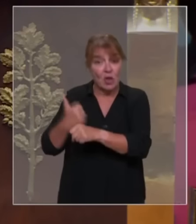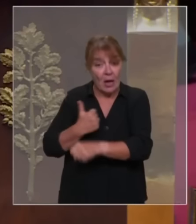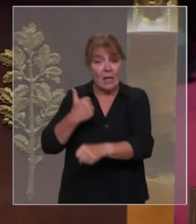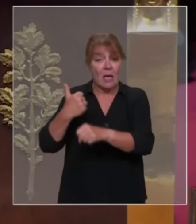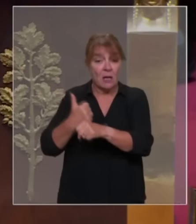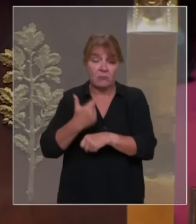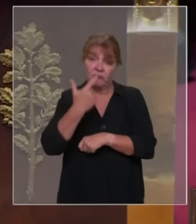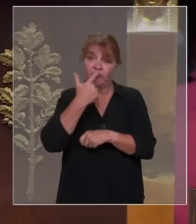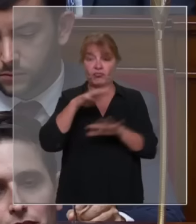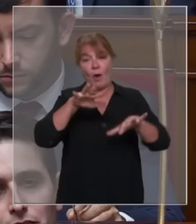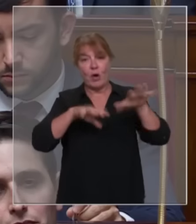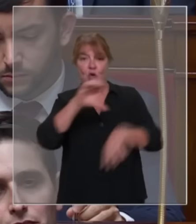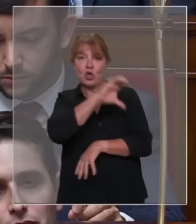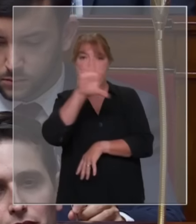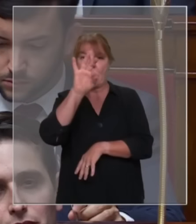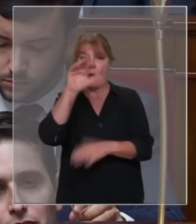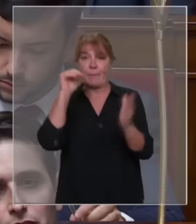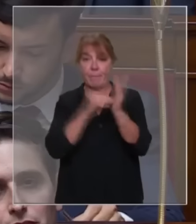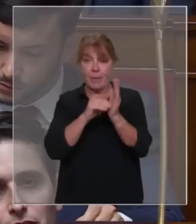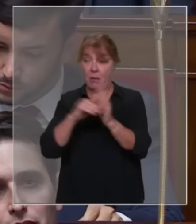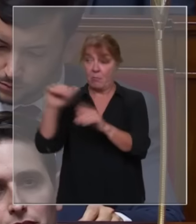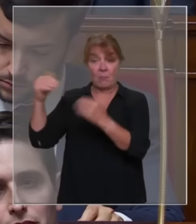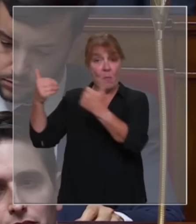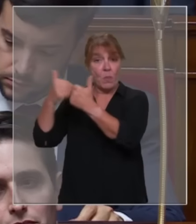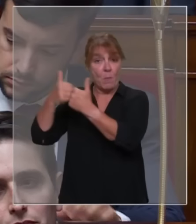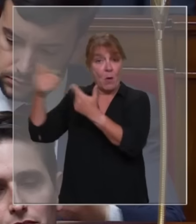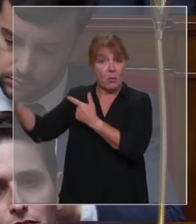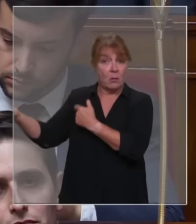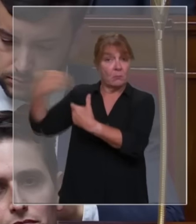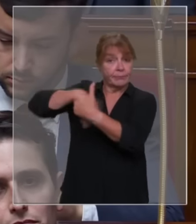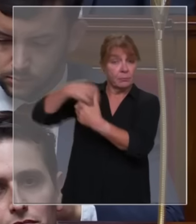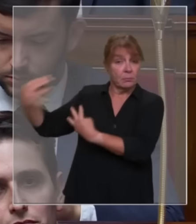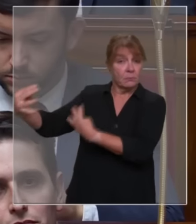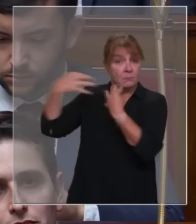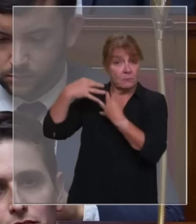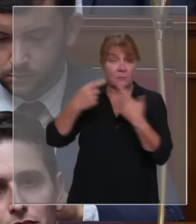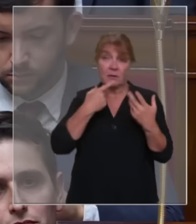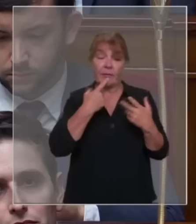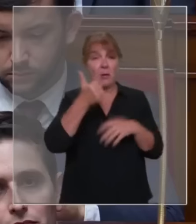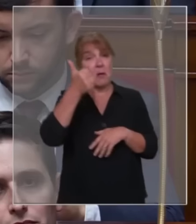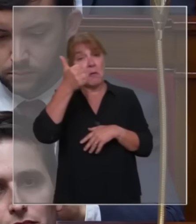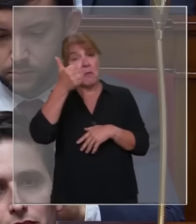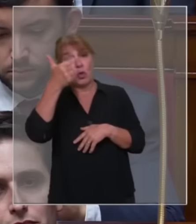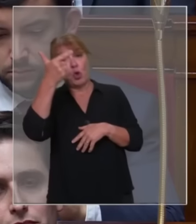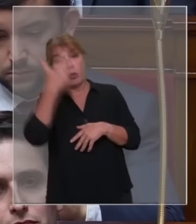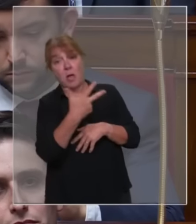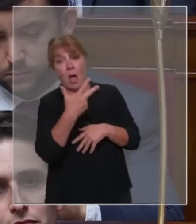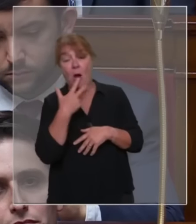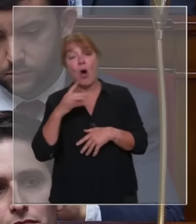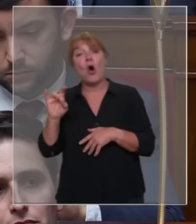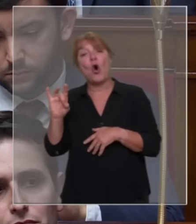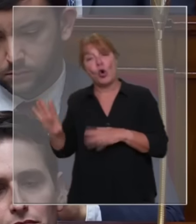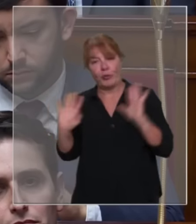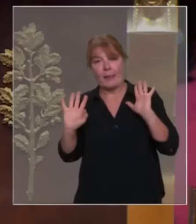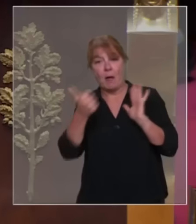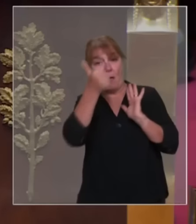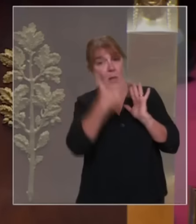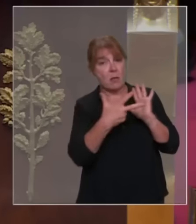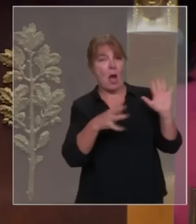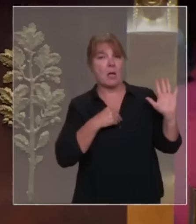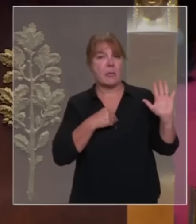Chaque année, plus de 150 000 demandes d'asile sont enregistrées, dont les deux tiers en moyenne sont rejetées. Chaque